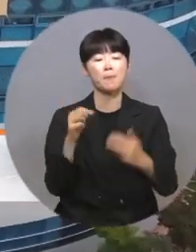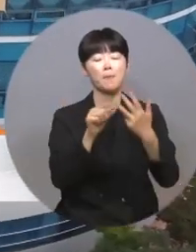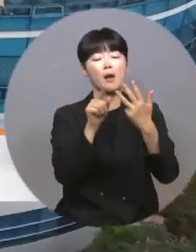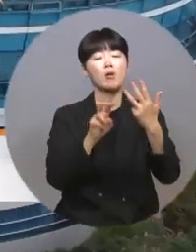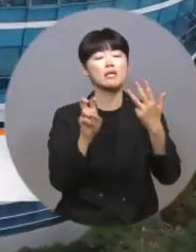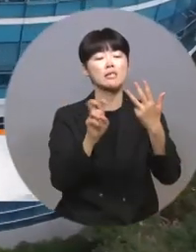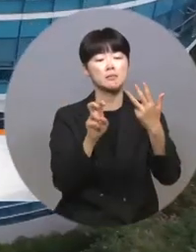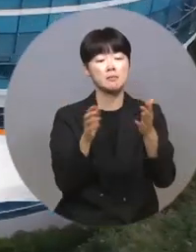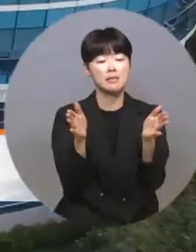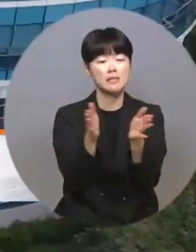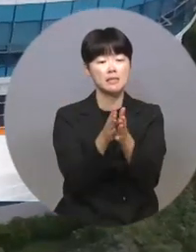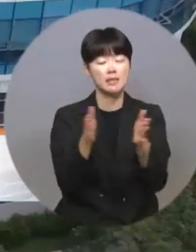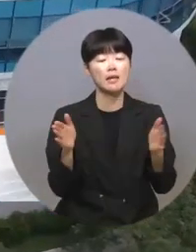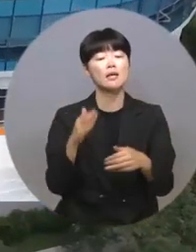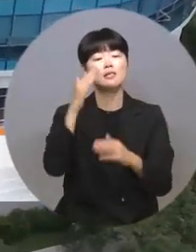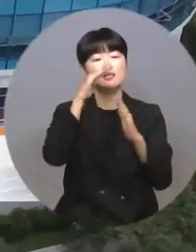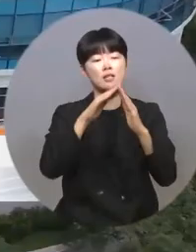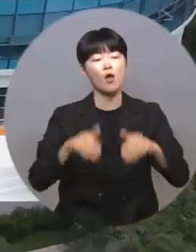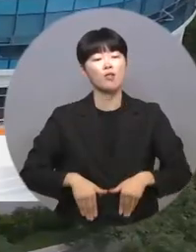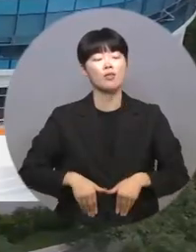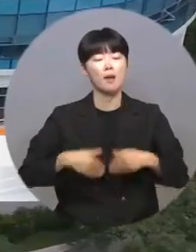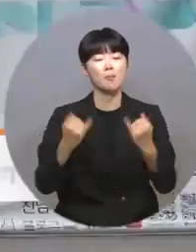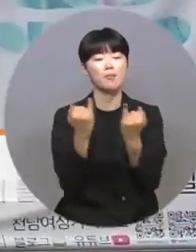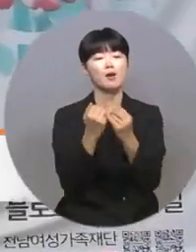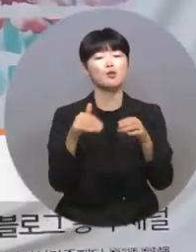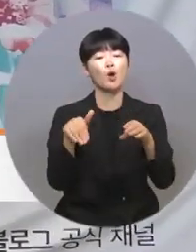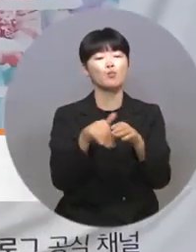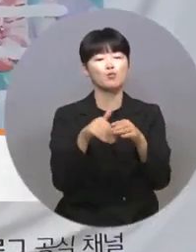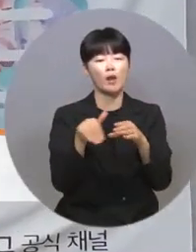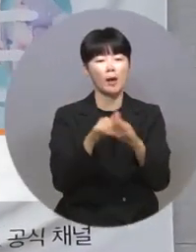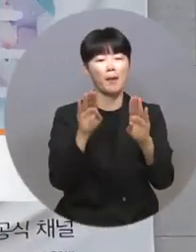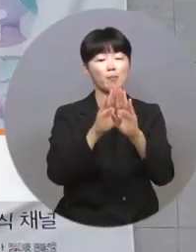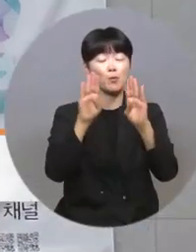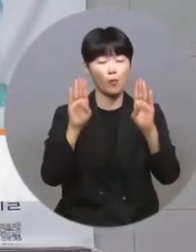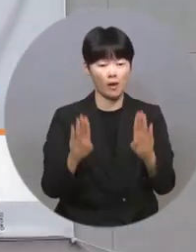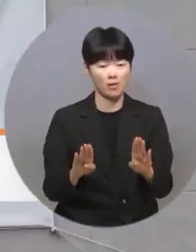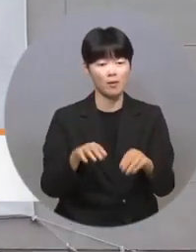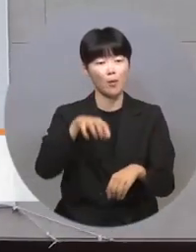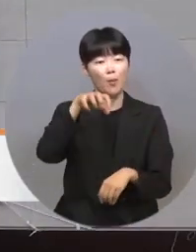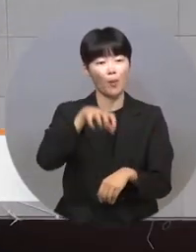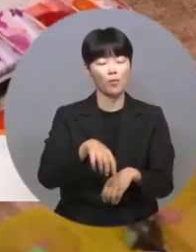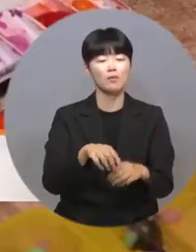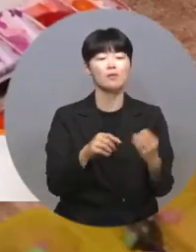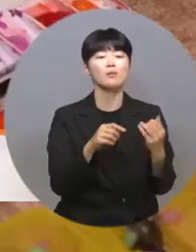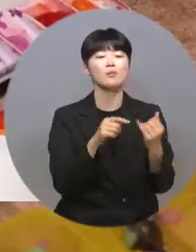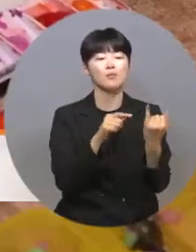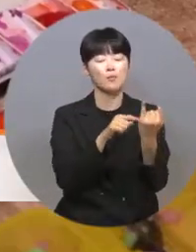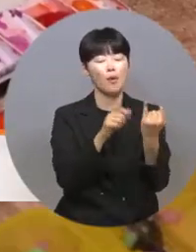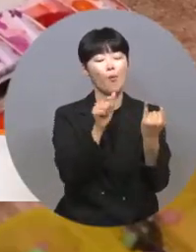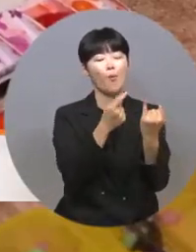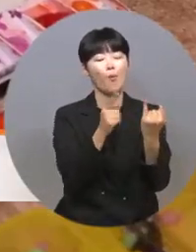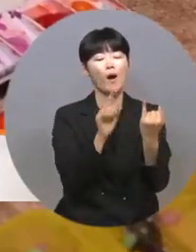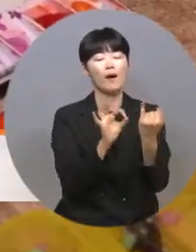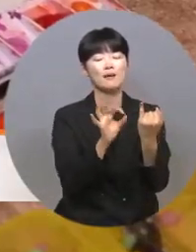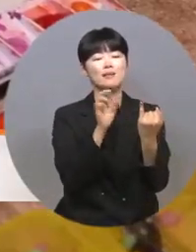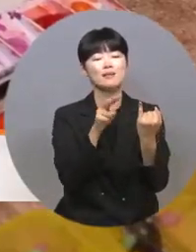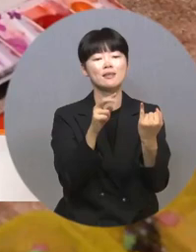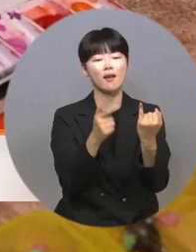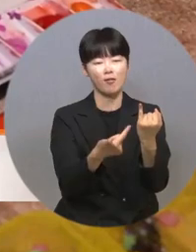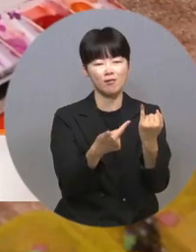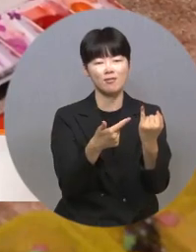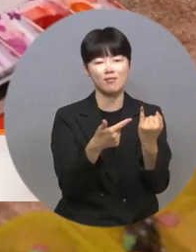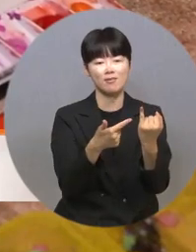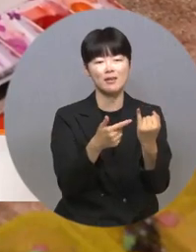전남 여성문화박물관에서는 황현 작가의 노리마루전이 열리고 있습니다. 작가에게 어린